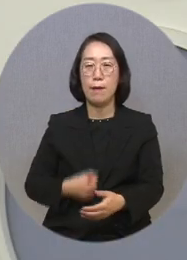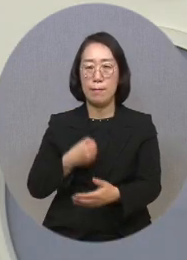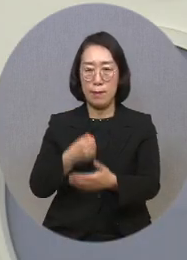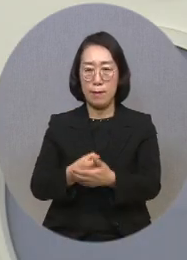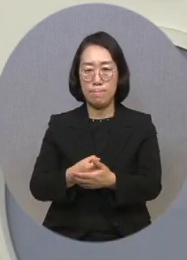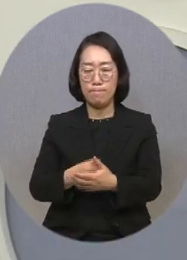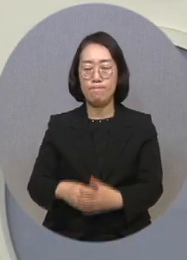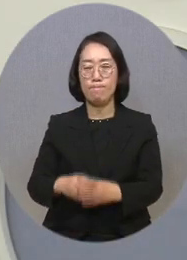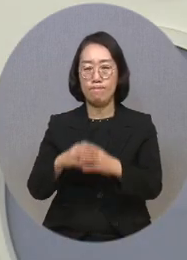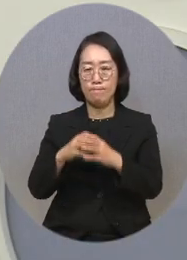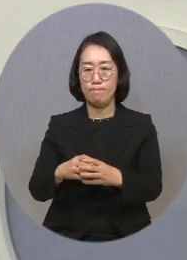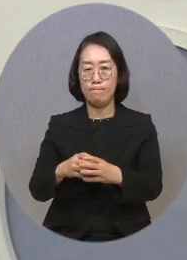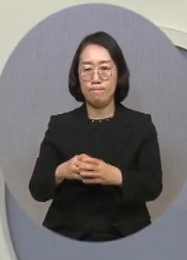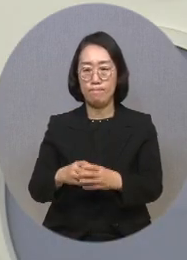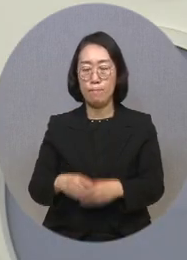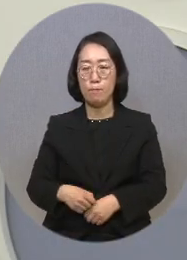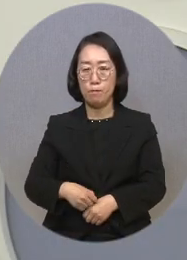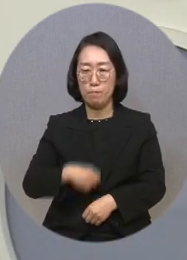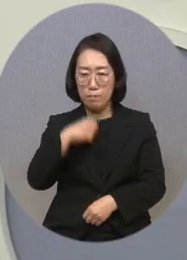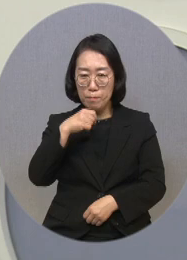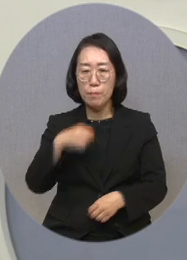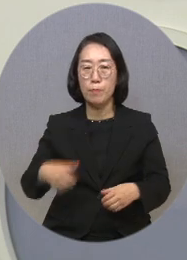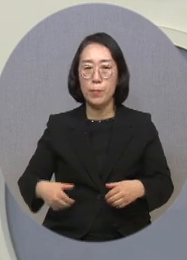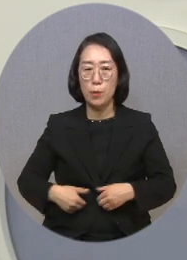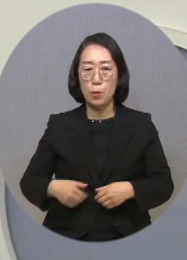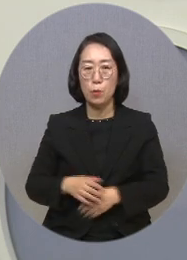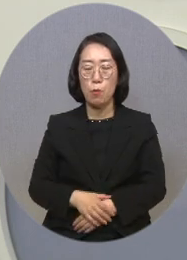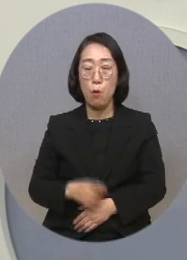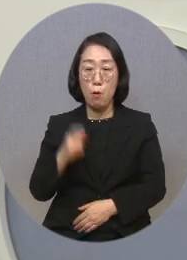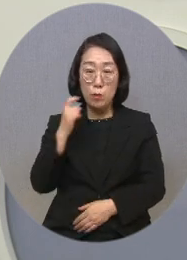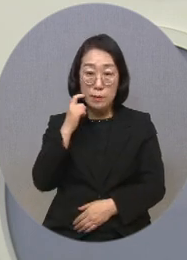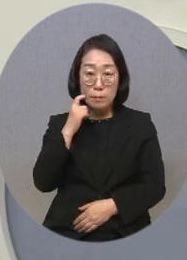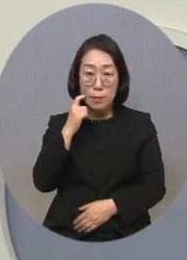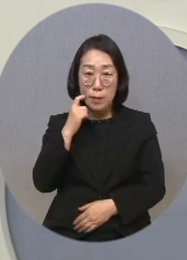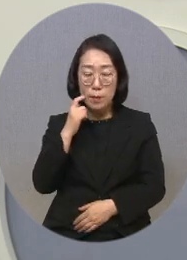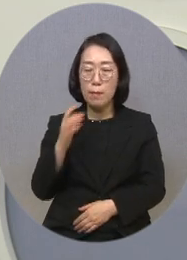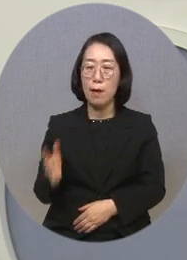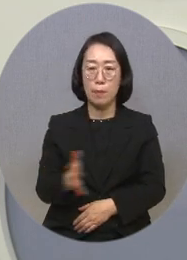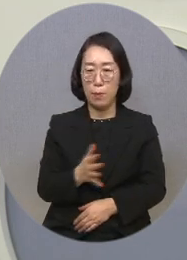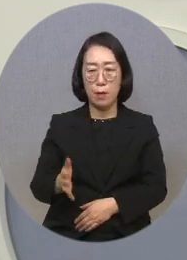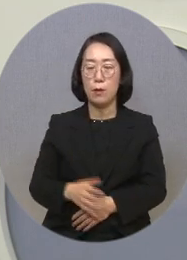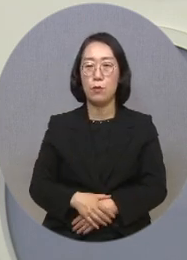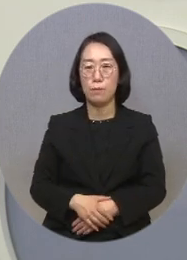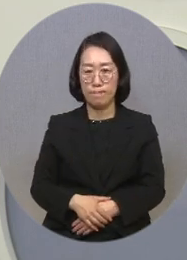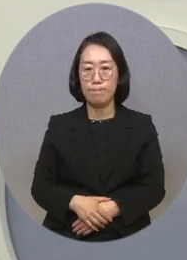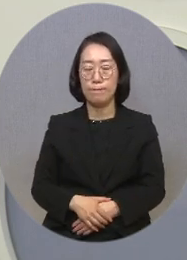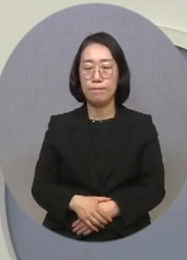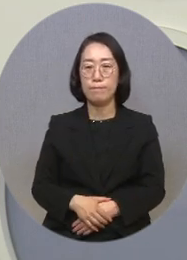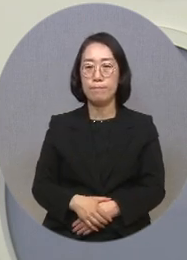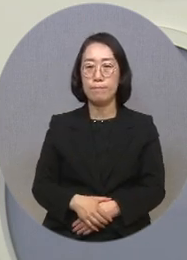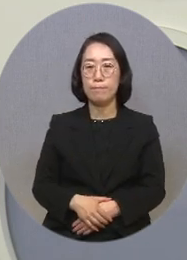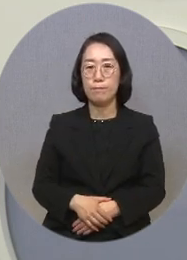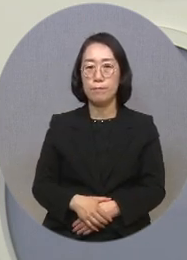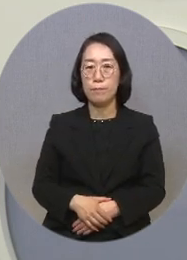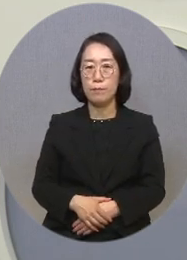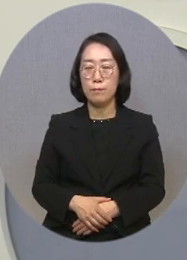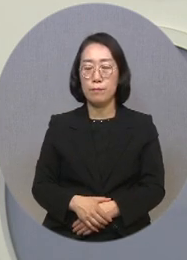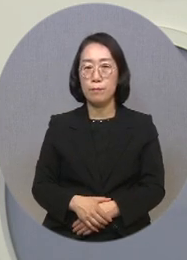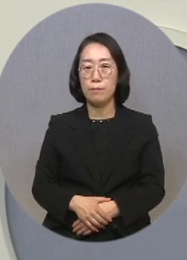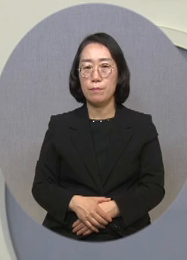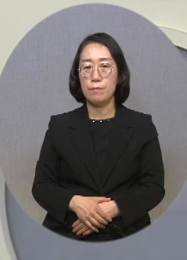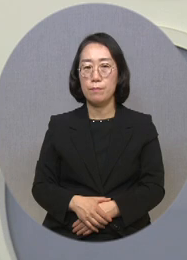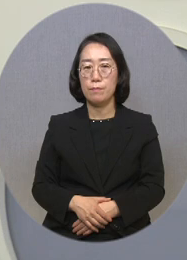그랬어요. 당당하라. 당당하면 하는 거는 거짓말하면 당당하지 못한 거거든요. 그래서